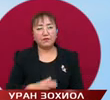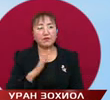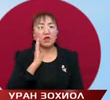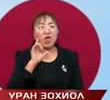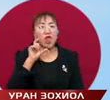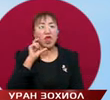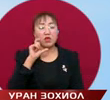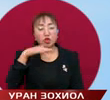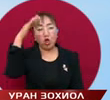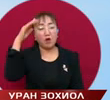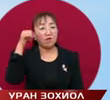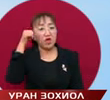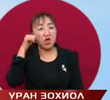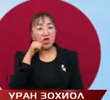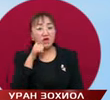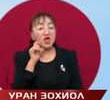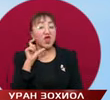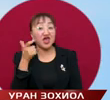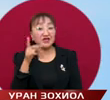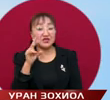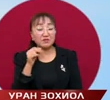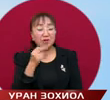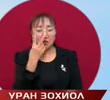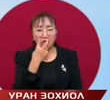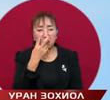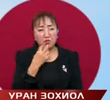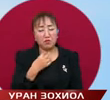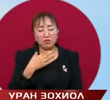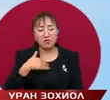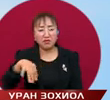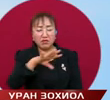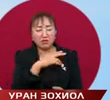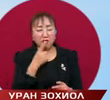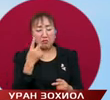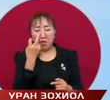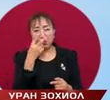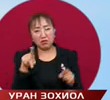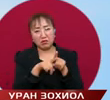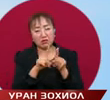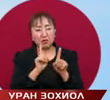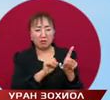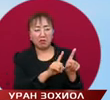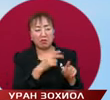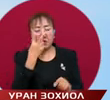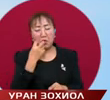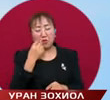үйлж эхэллээ. Бид цөм дагаад үйллээ. Би бүр чанга